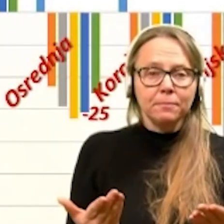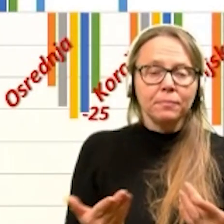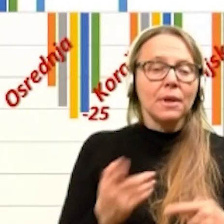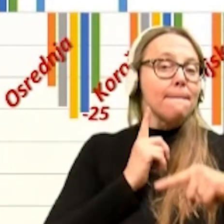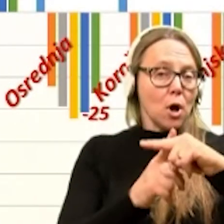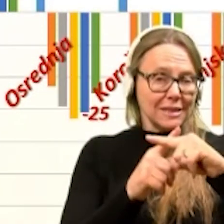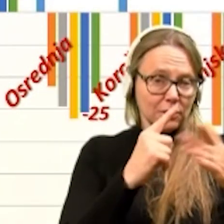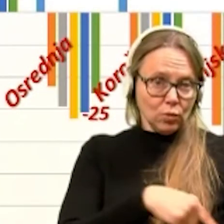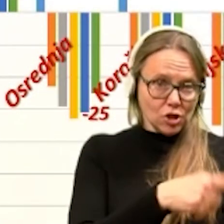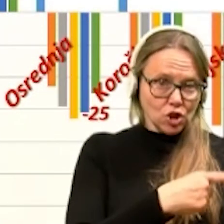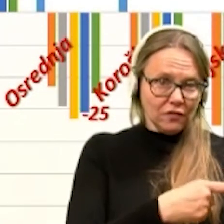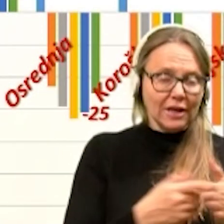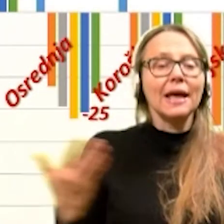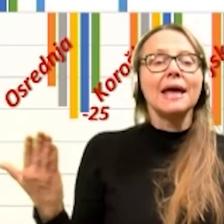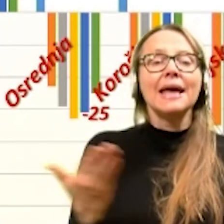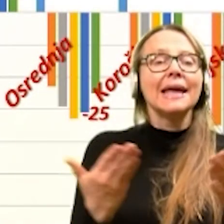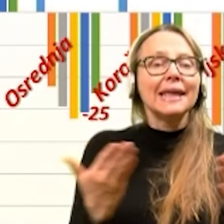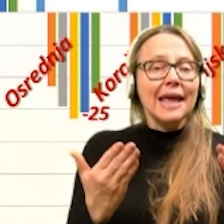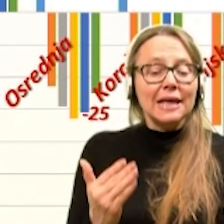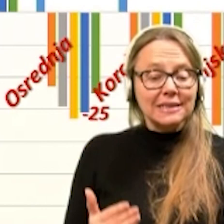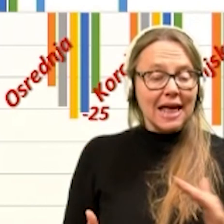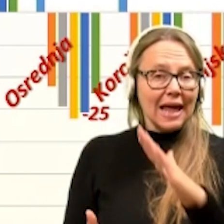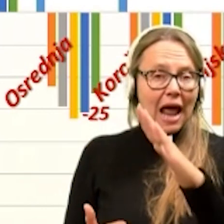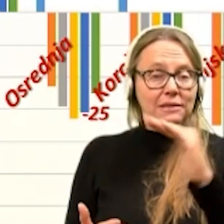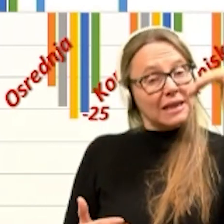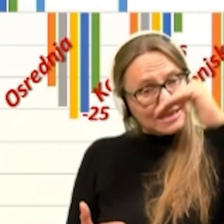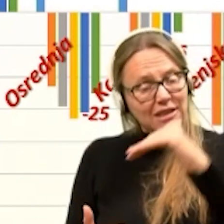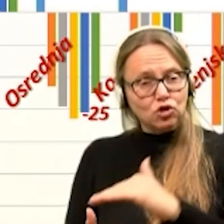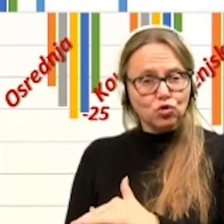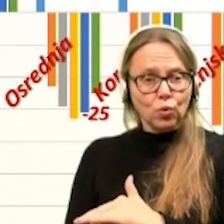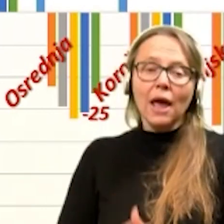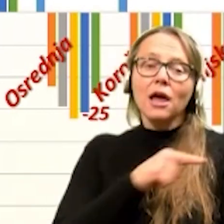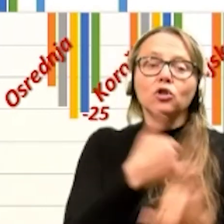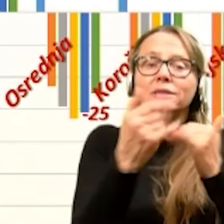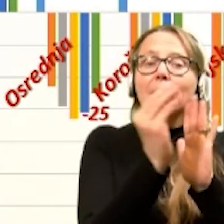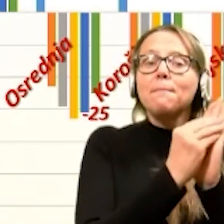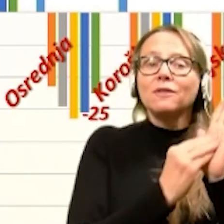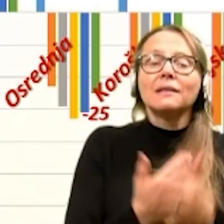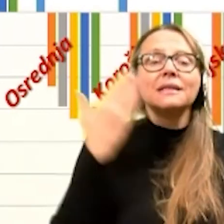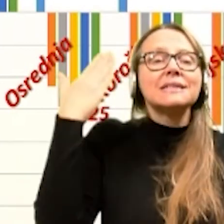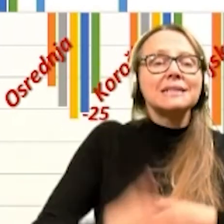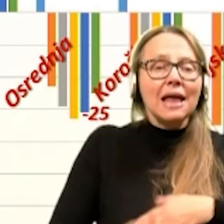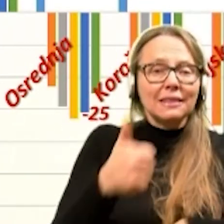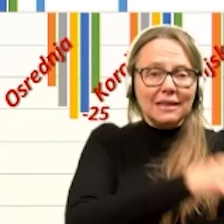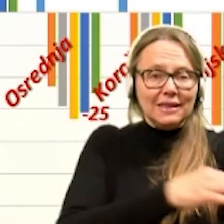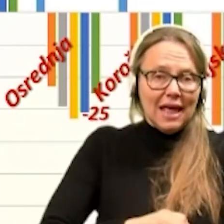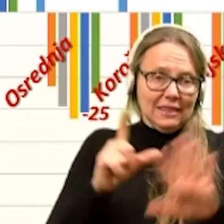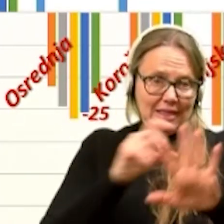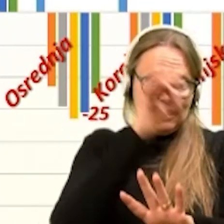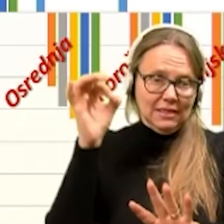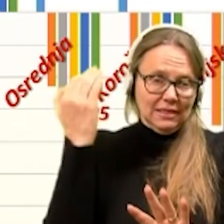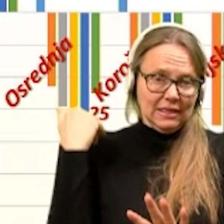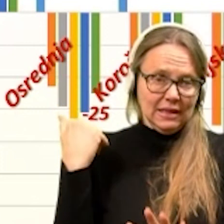pozitivne številke in kje se rast znižuje. Tole so podatki za zadnji teden dni